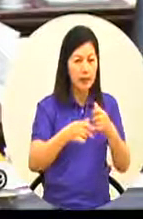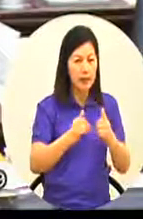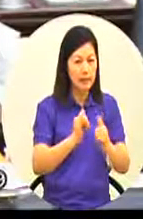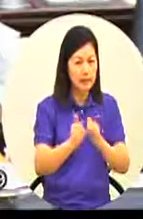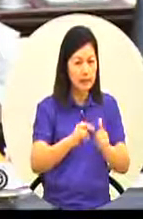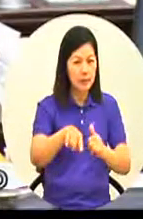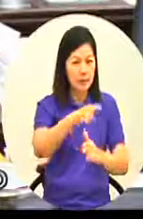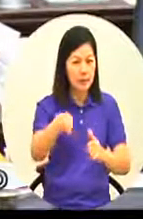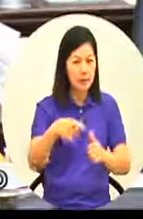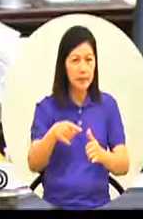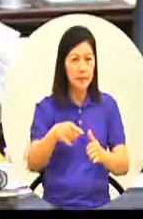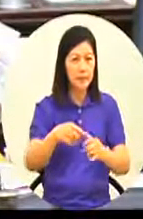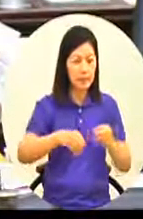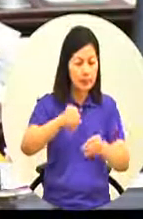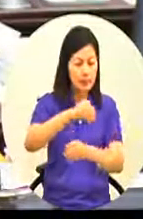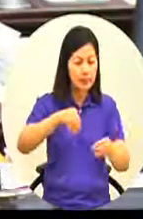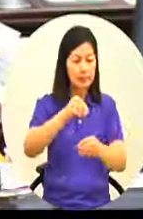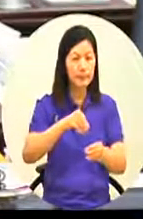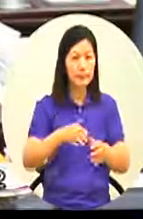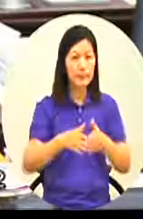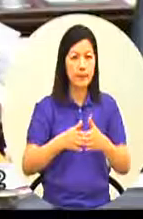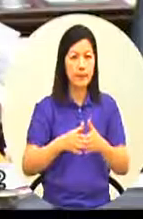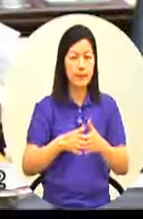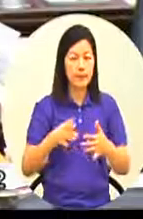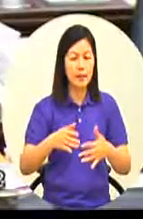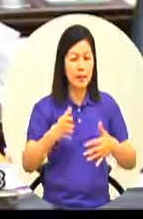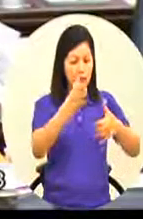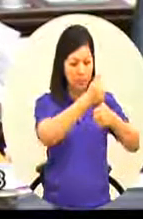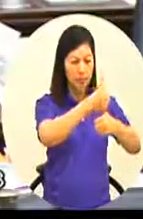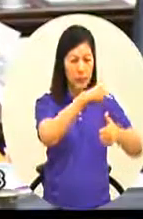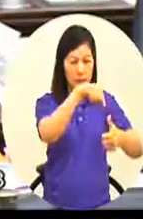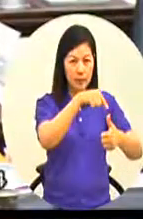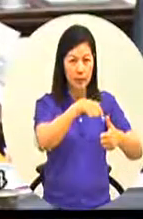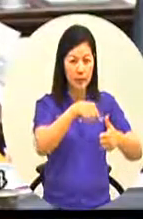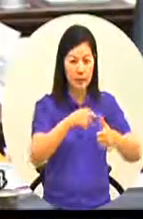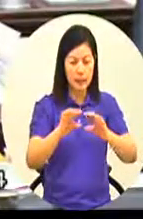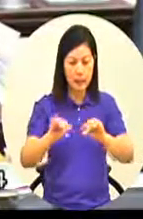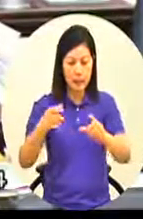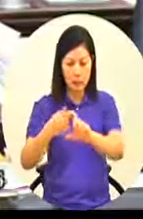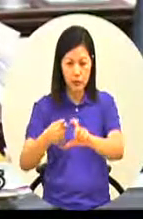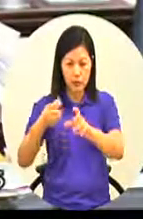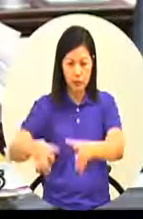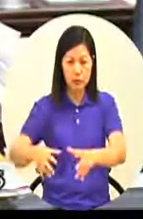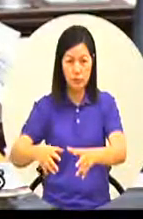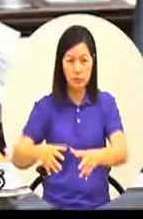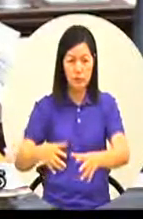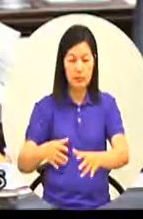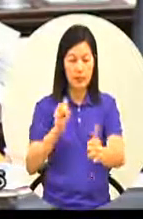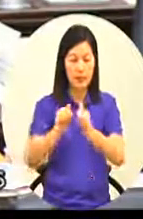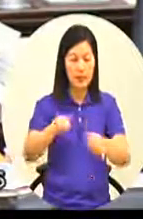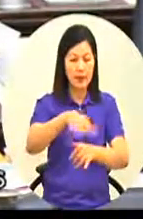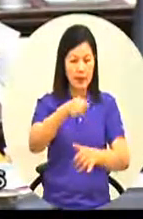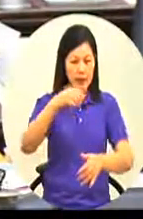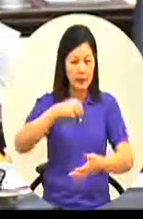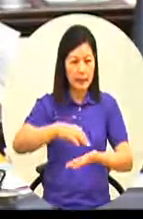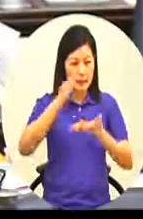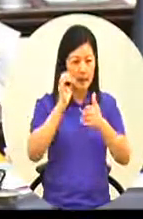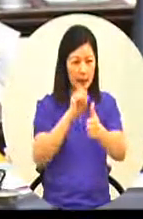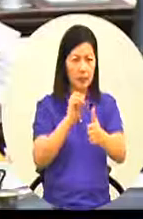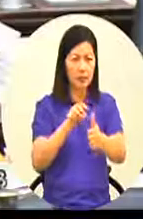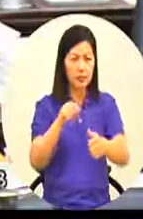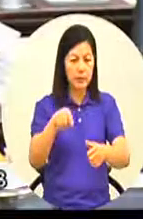们是把它从源头，我们就把它限缩在地区上，那让居民来提供他们的建议，然后透过这样